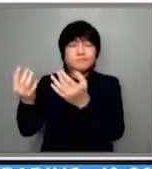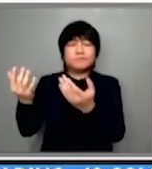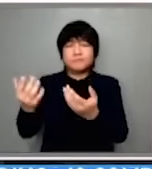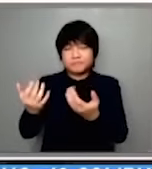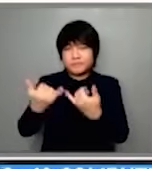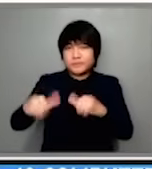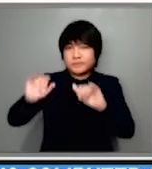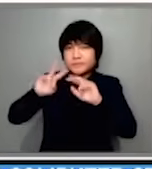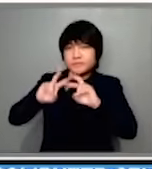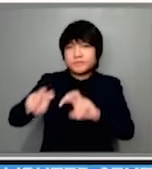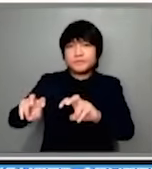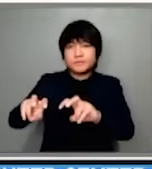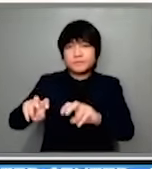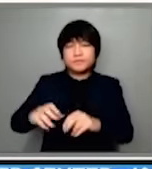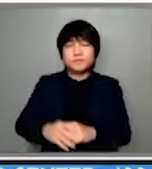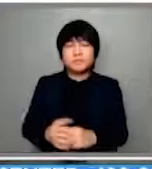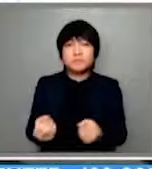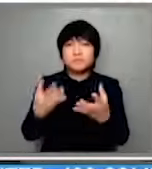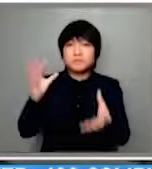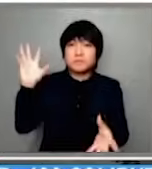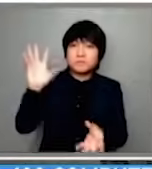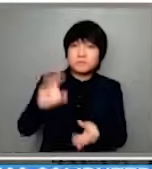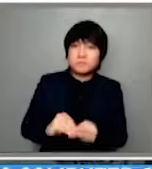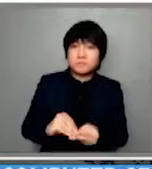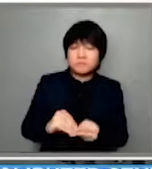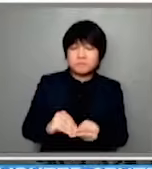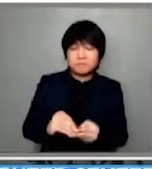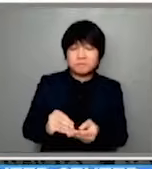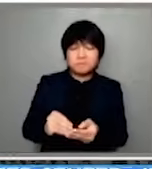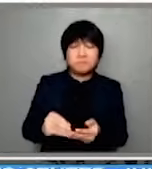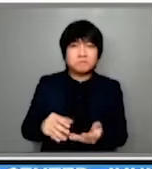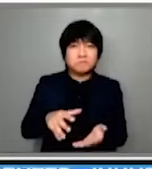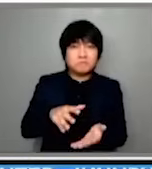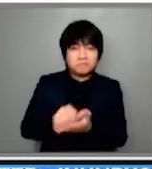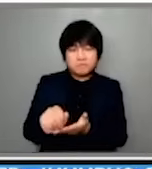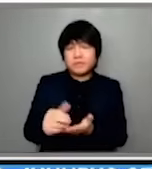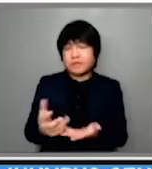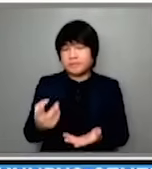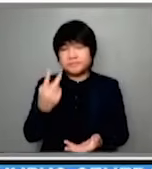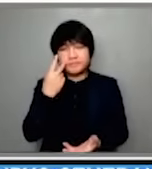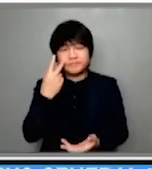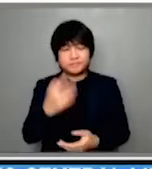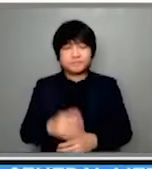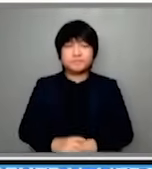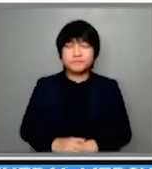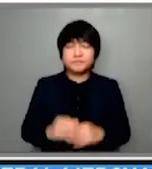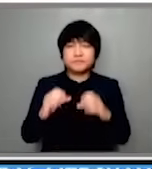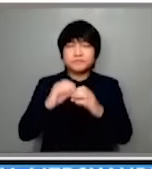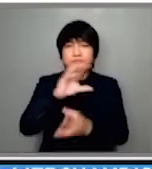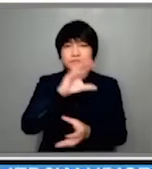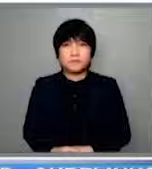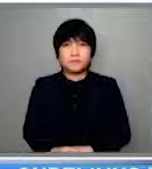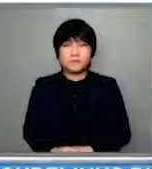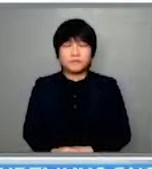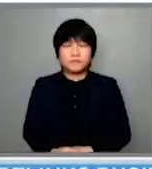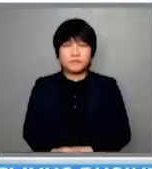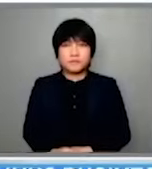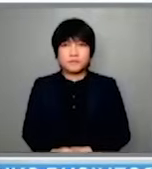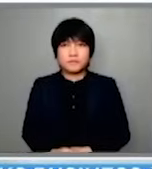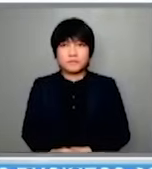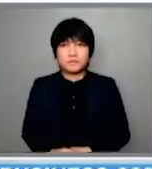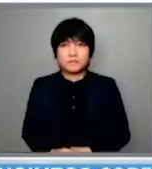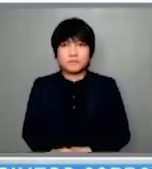apoy at halaga ng pinsala. Bam Alegre, nagbabalita para sa GMA Integrated News. Ito